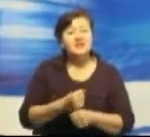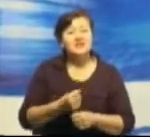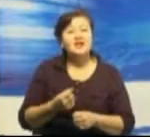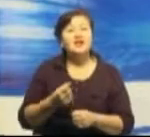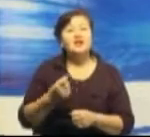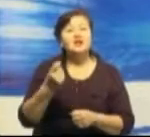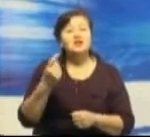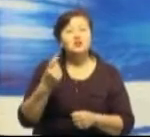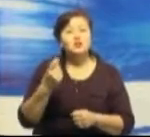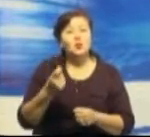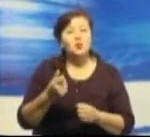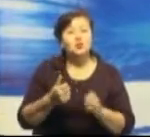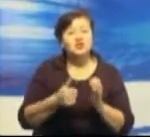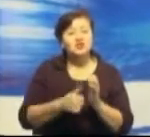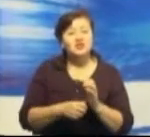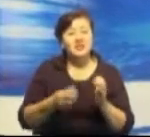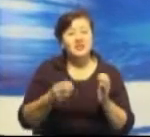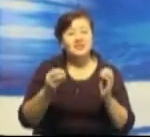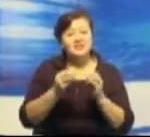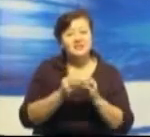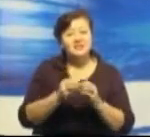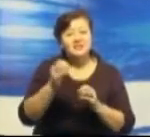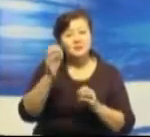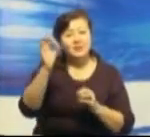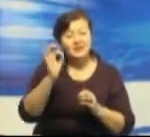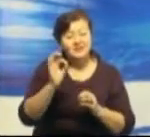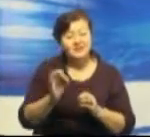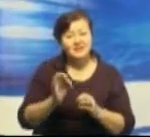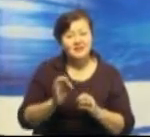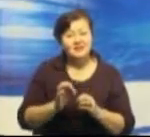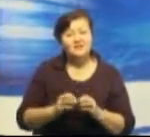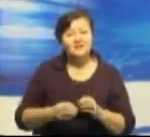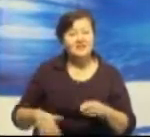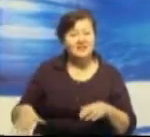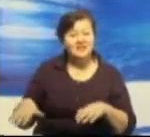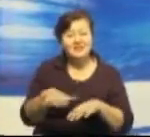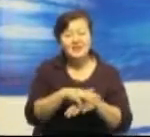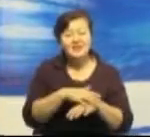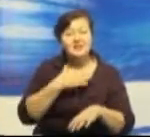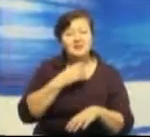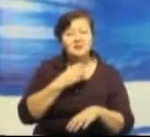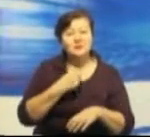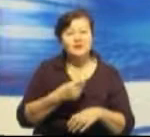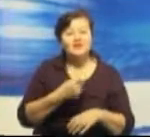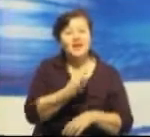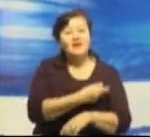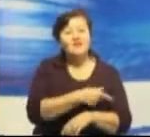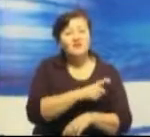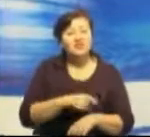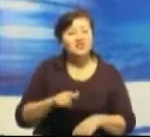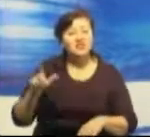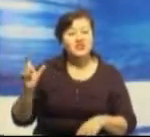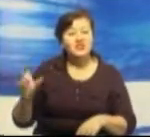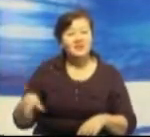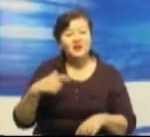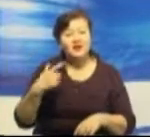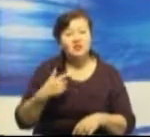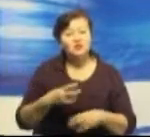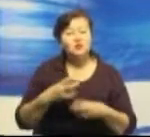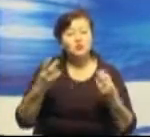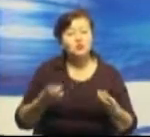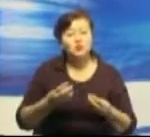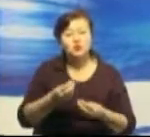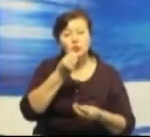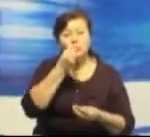человек, или 10,5% от всего населения. Медики настоятельно рекомендуют укреплять иммунитет, в том числе продуктами,